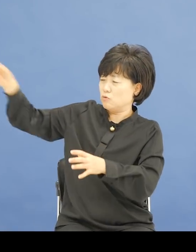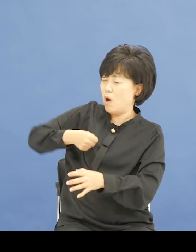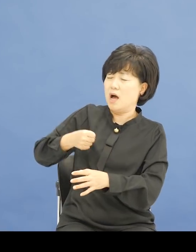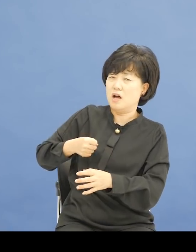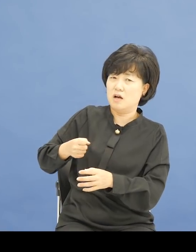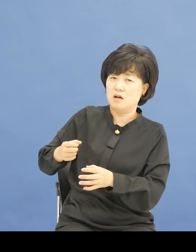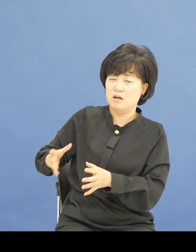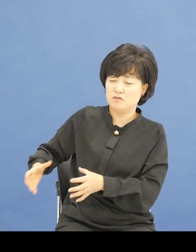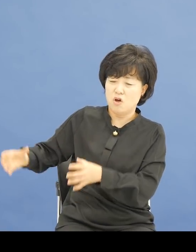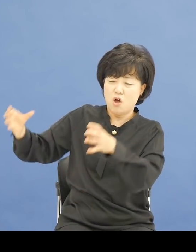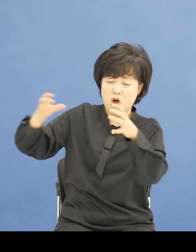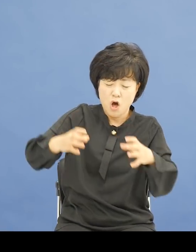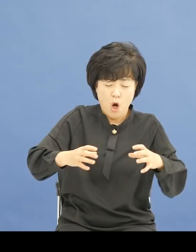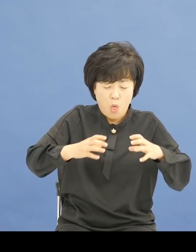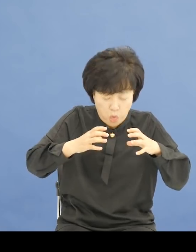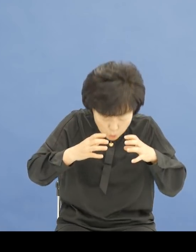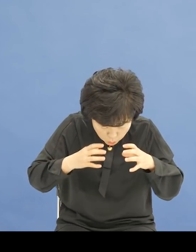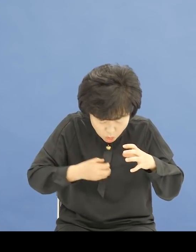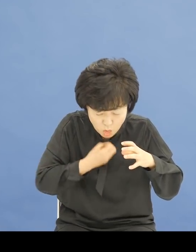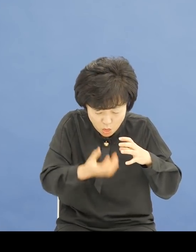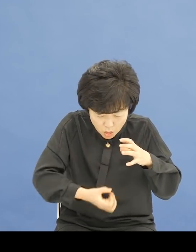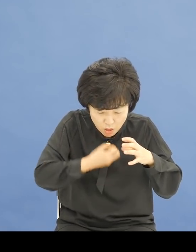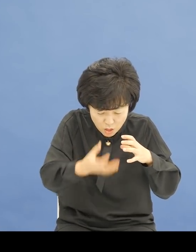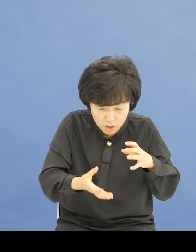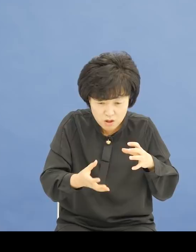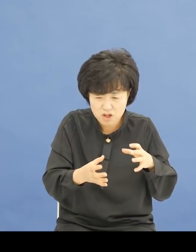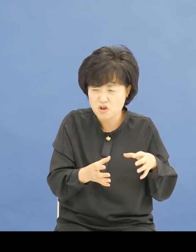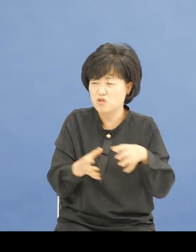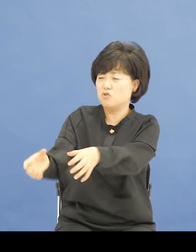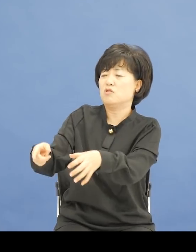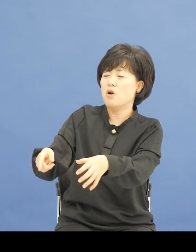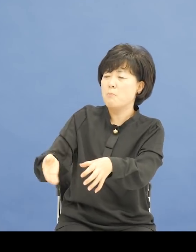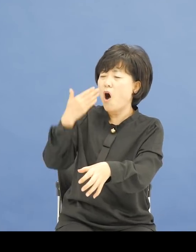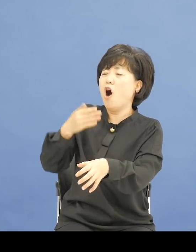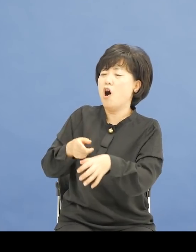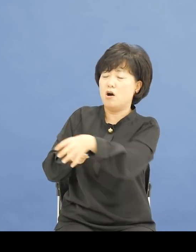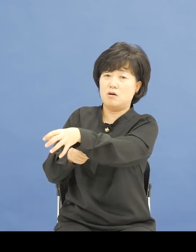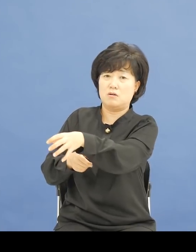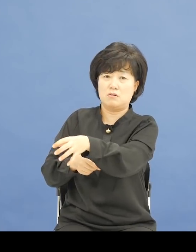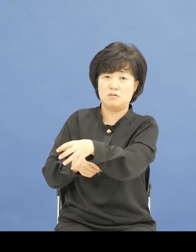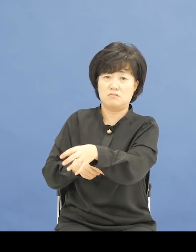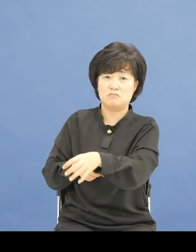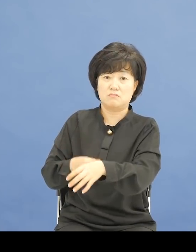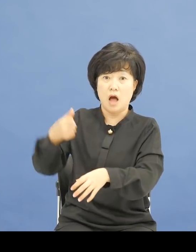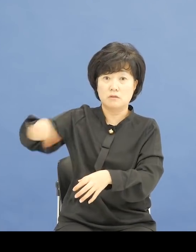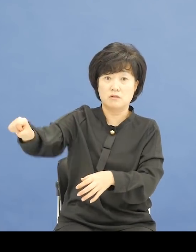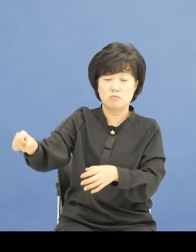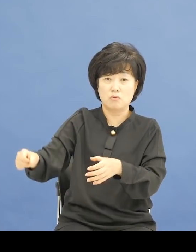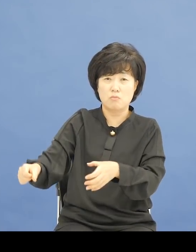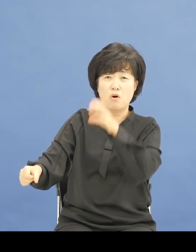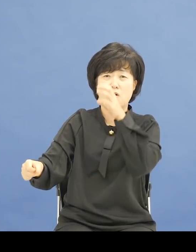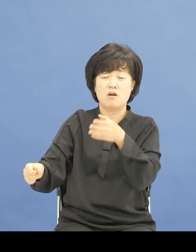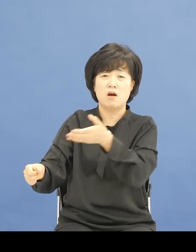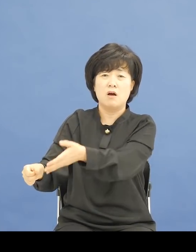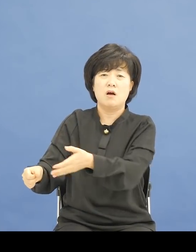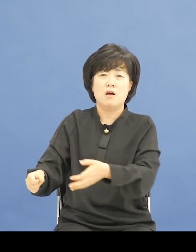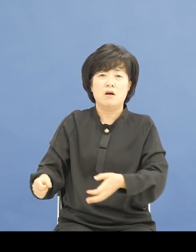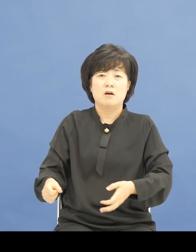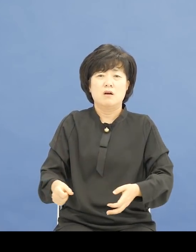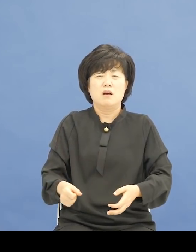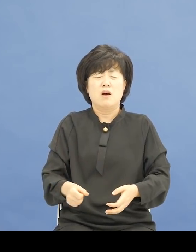가져오라고 해서 토할 것 같다고 해서 오바이트를 탁 하시더니 저한테 그걸 먹으라고 하는 거예요. 아유, 네.